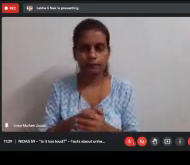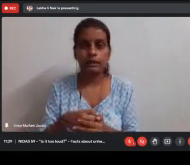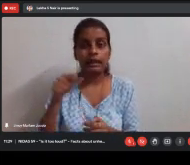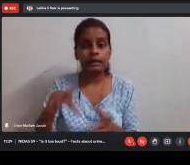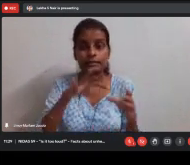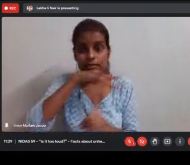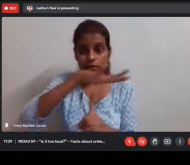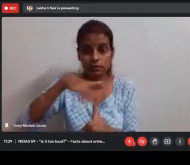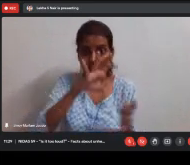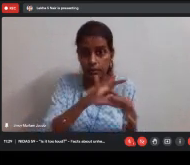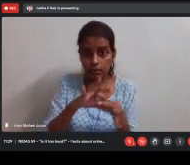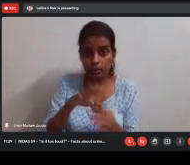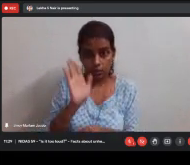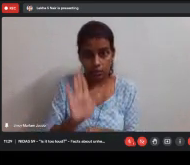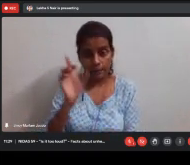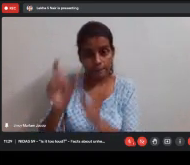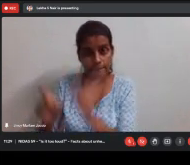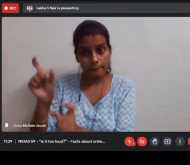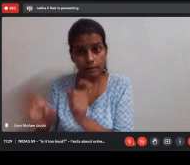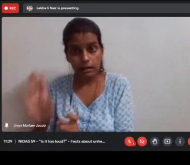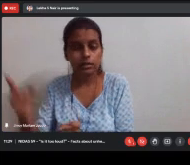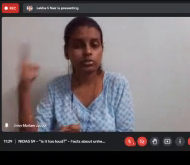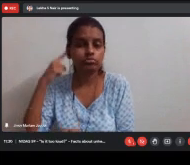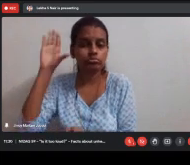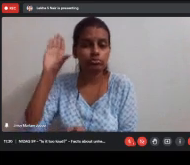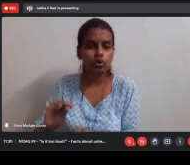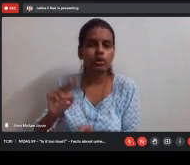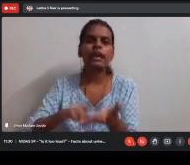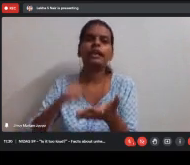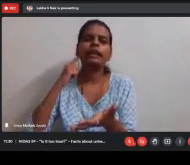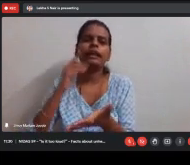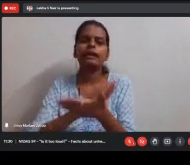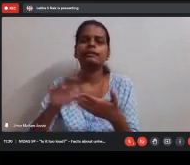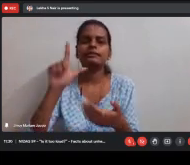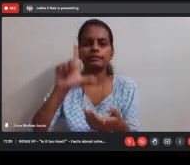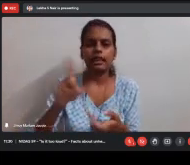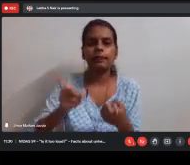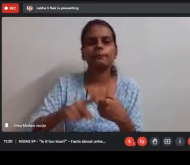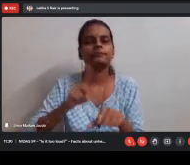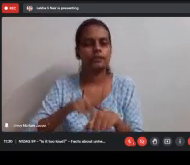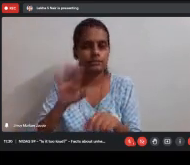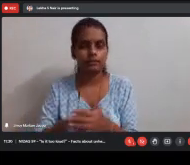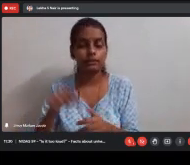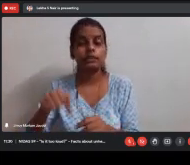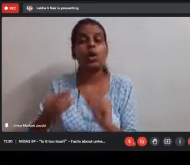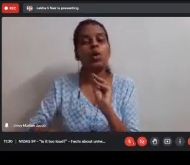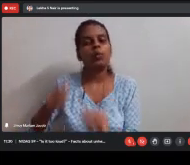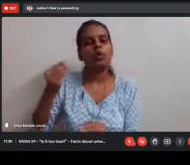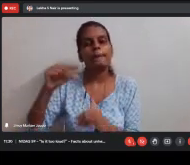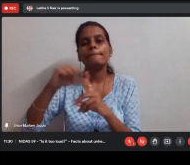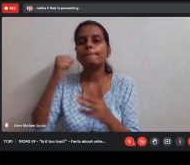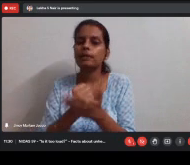കുറച്ച് സമയം മാക്സിമം പോയി കഴിഞ്ഞാൽ, ഒരു 24 മണിക്കൂർ നമ്മൾ റെസ്റ്റ് ചെയ്ത് കഴിഞ്ഞാൽ ഇത് തിരിച്ച് നോർമലിലോട്ട് വരുന്നതായിട്ട്